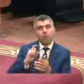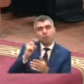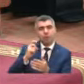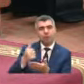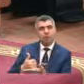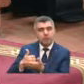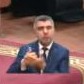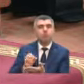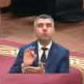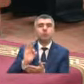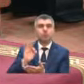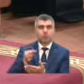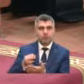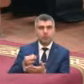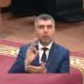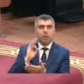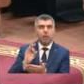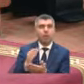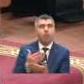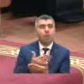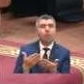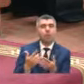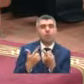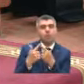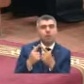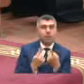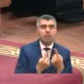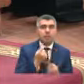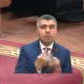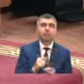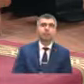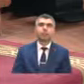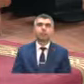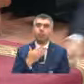الشروط الاساسيه باش يقوموا بالعمل ديالهم على احسن وجه. وشكرا.